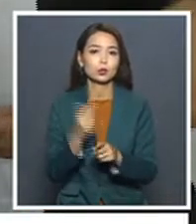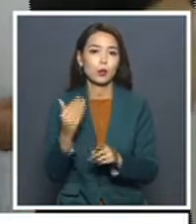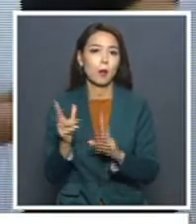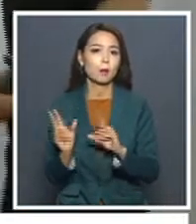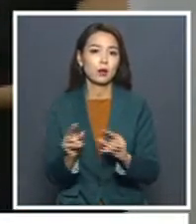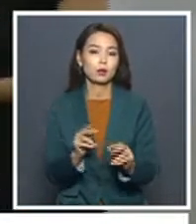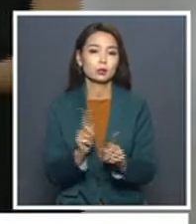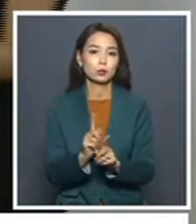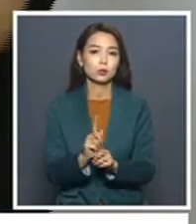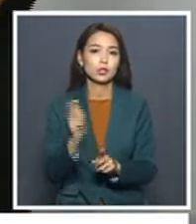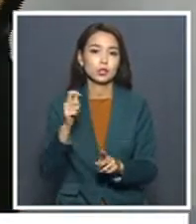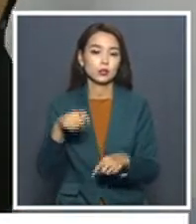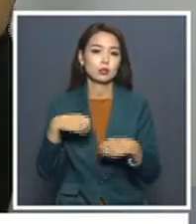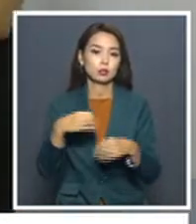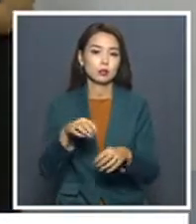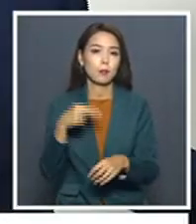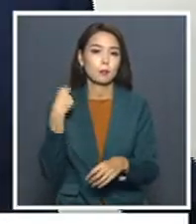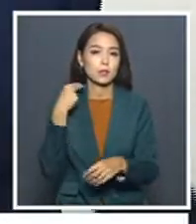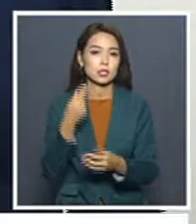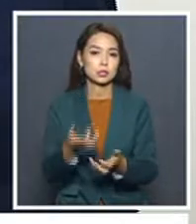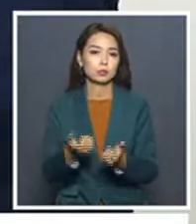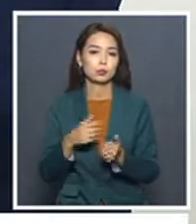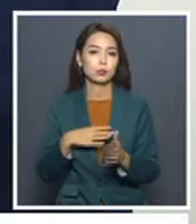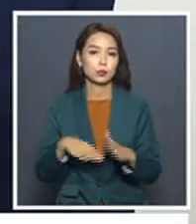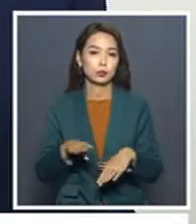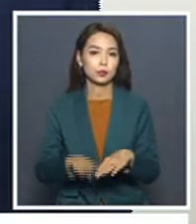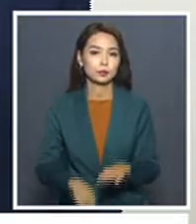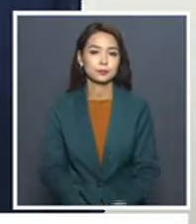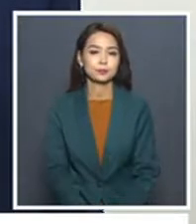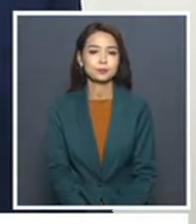кілтін президенттің қолынан алды.